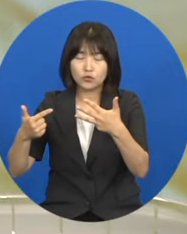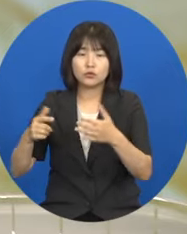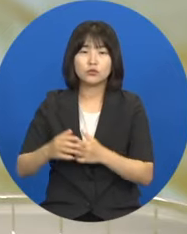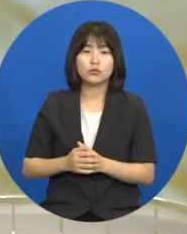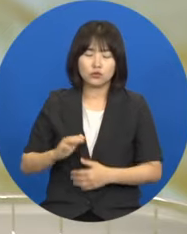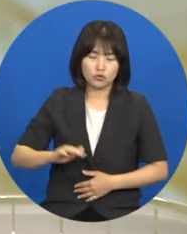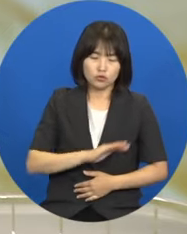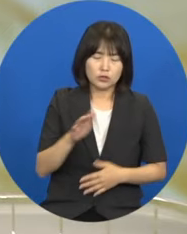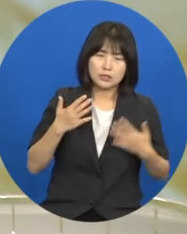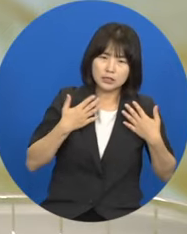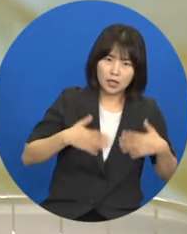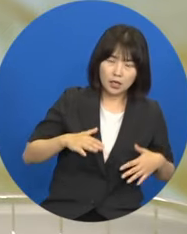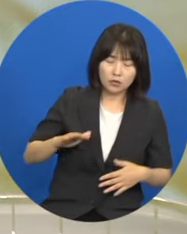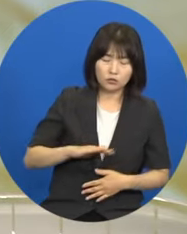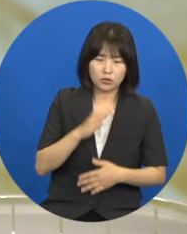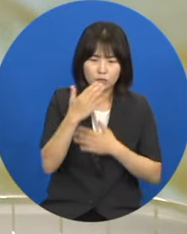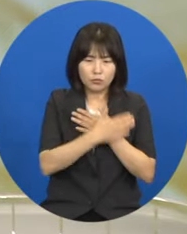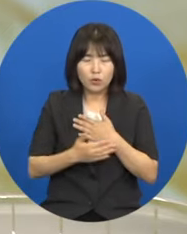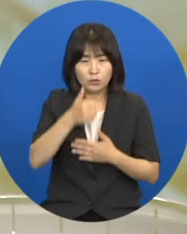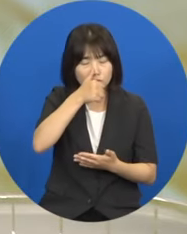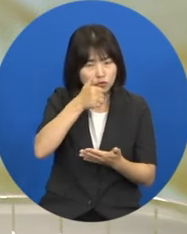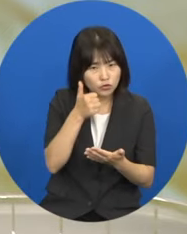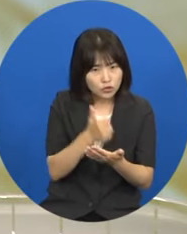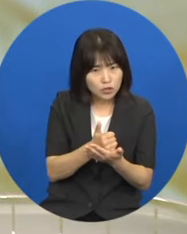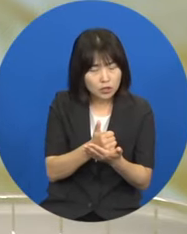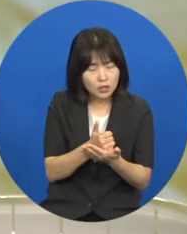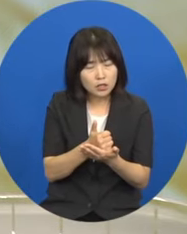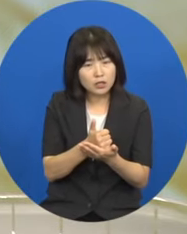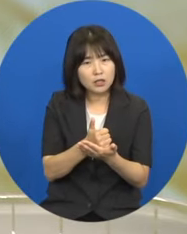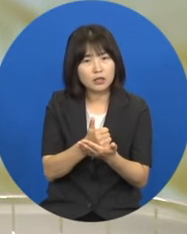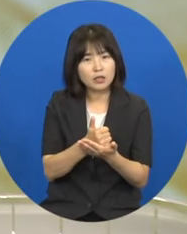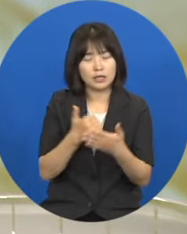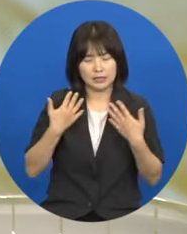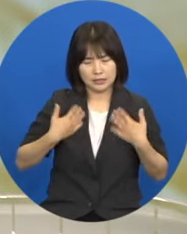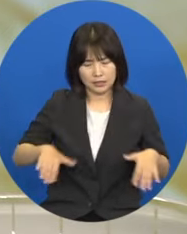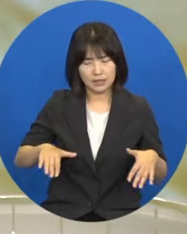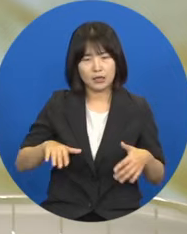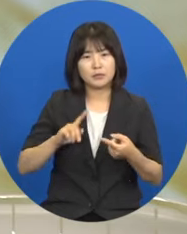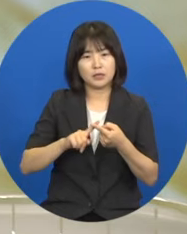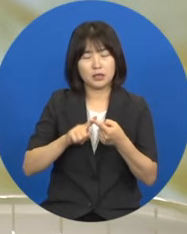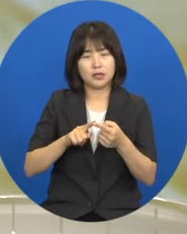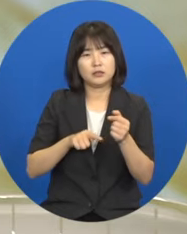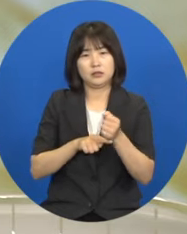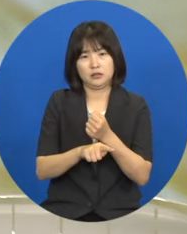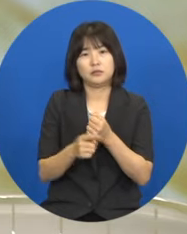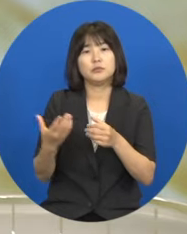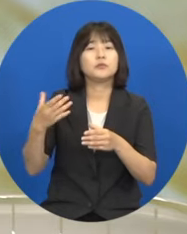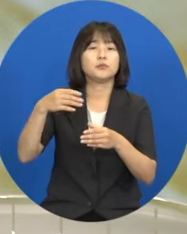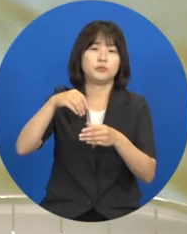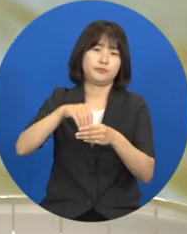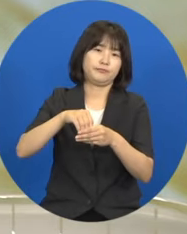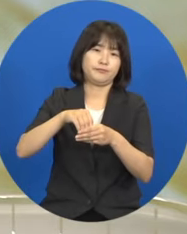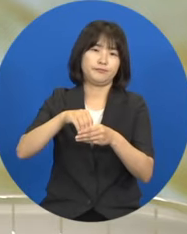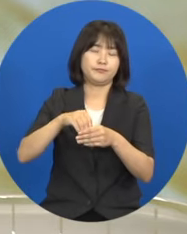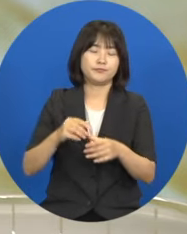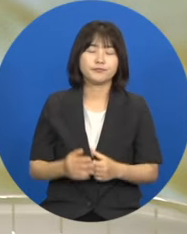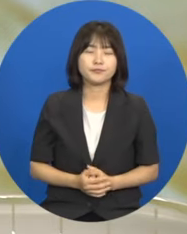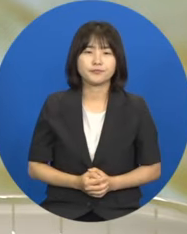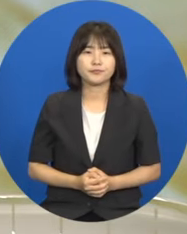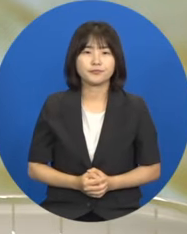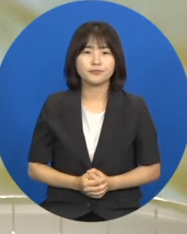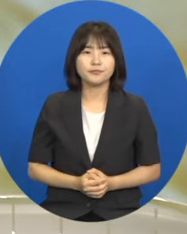몸의 죄성과 우리 몸의 한계와 약함을 의미한다라고 보시면 틀림이